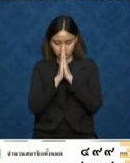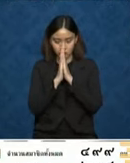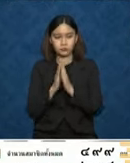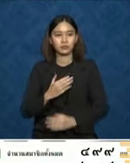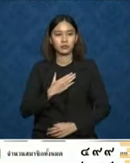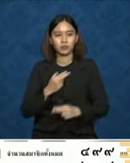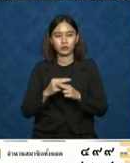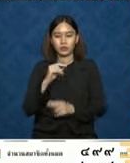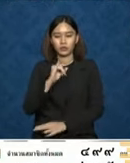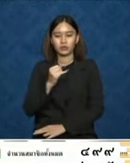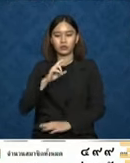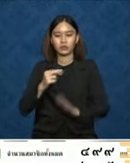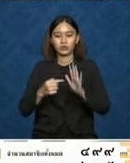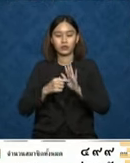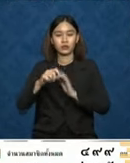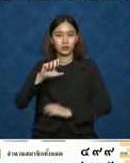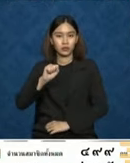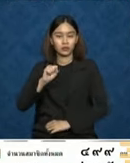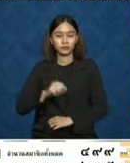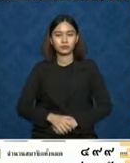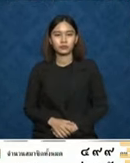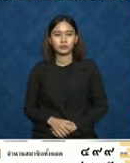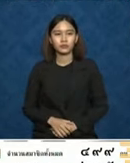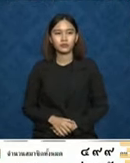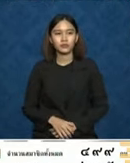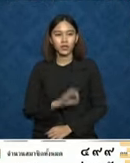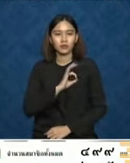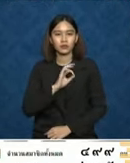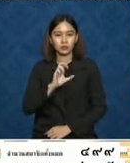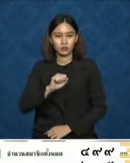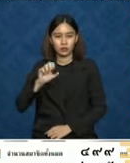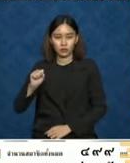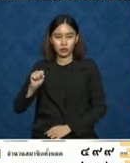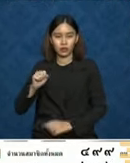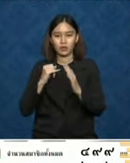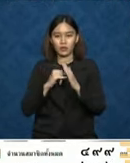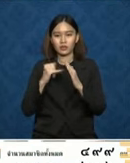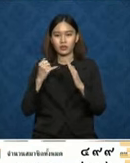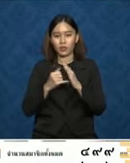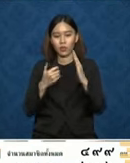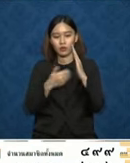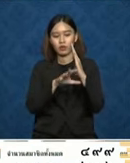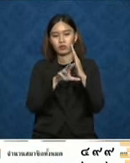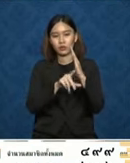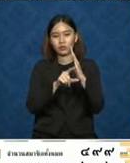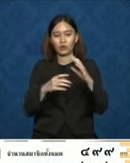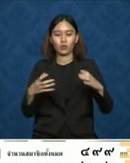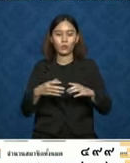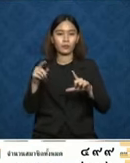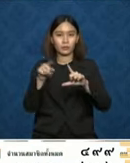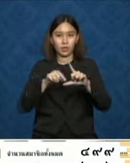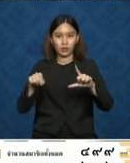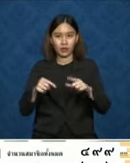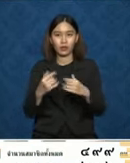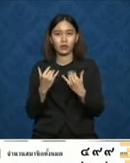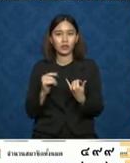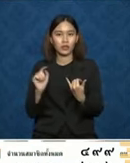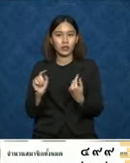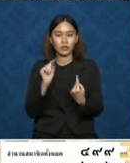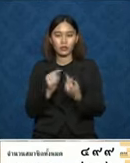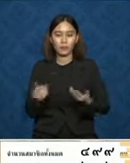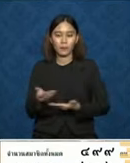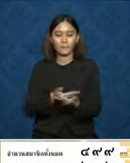เคารพกระผมนายจลาดุ้มไข่น้ำสมาชิกสภาผู้แทนราษฎรจังหวัดชลบุรีเขต 8พรคก้าไกลขออนุญาตหา